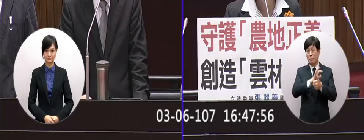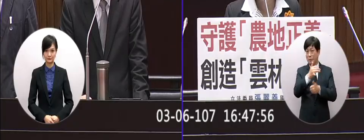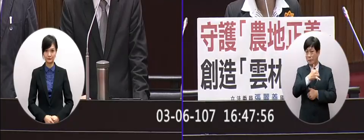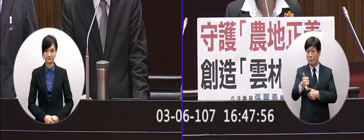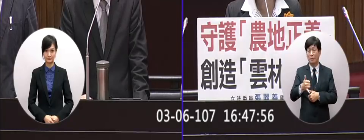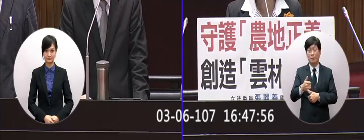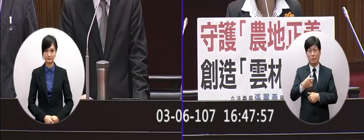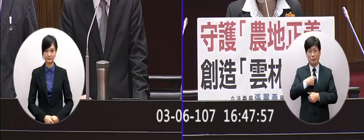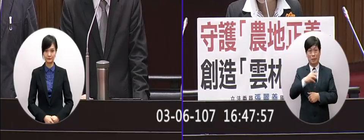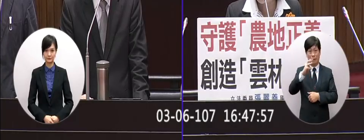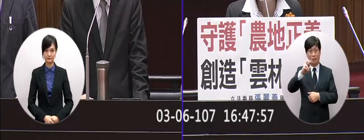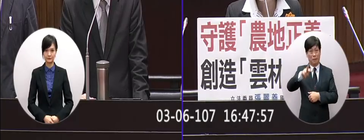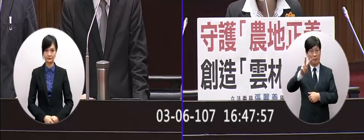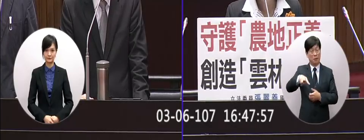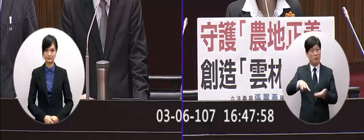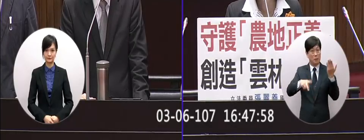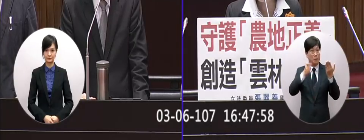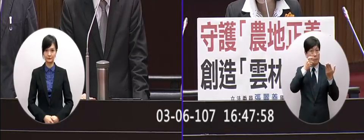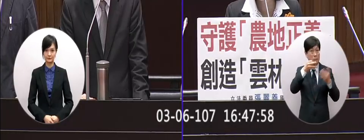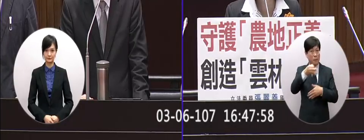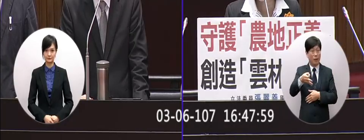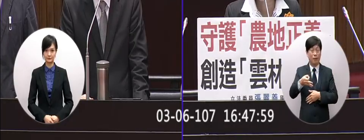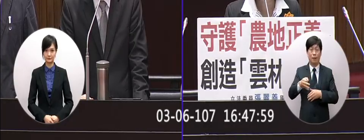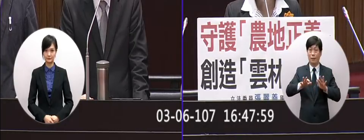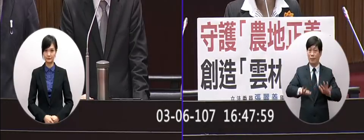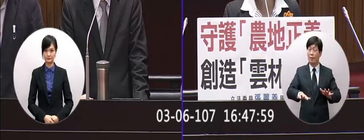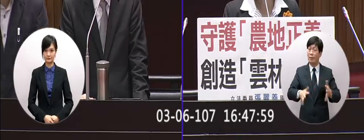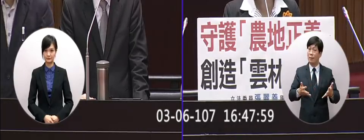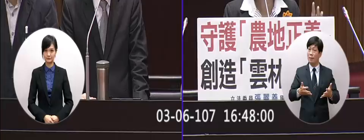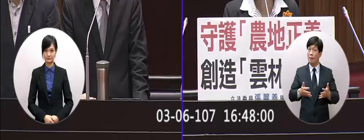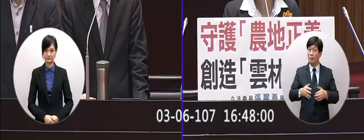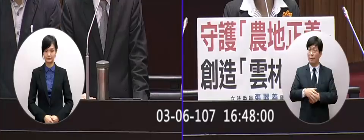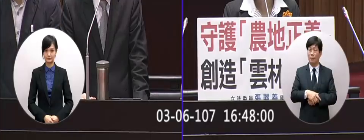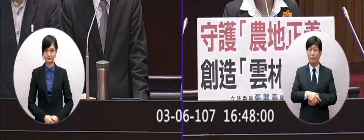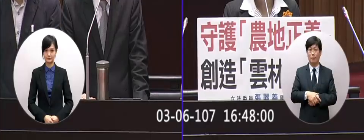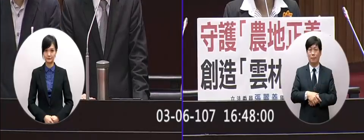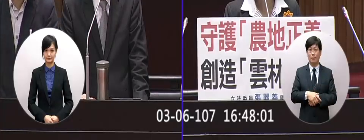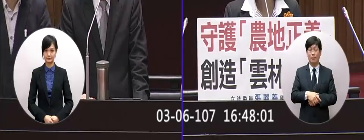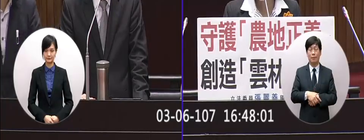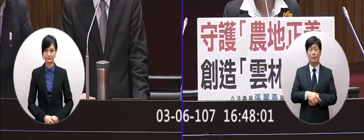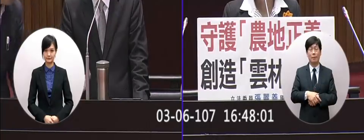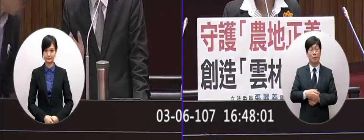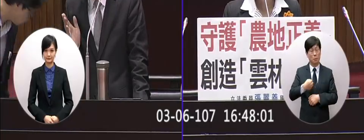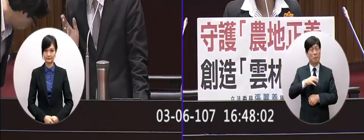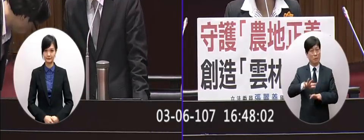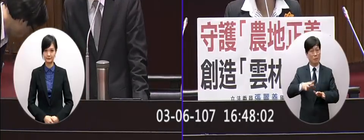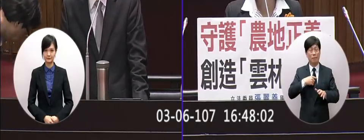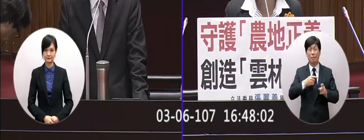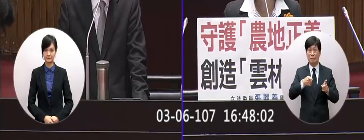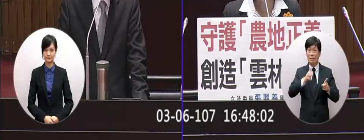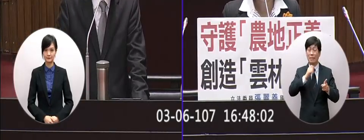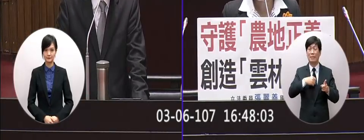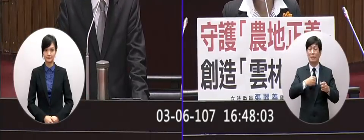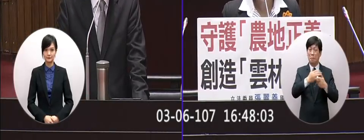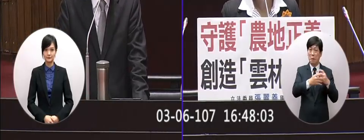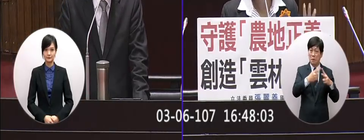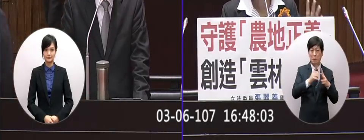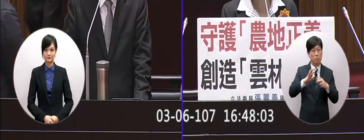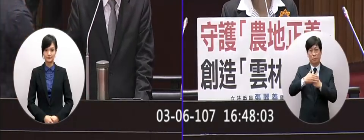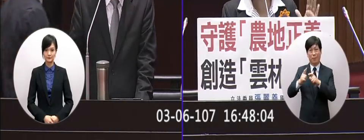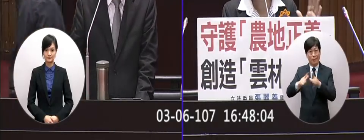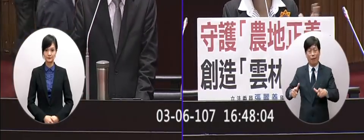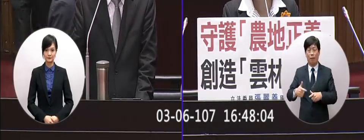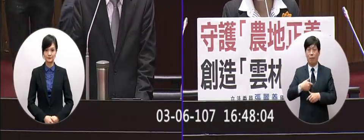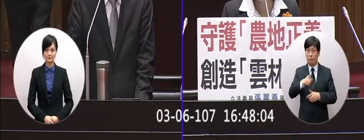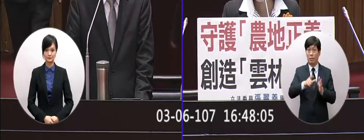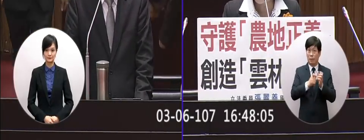要有32000起薪，但是现在你不是，我们讲你现在是保小不保大，你